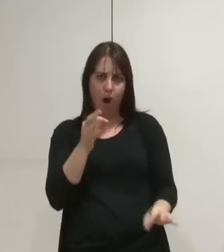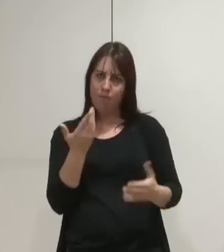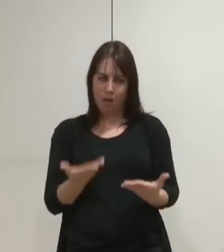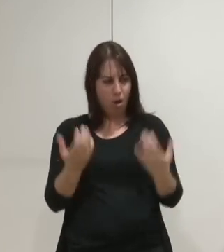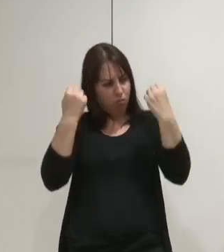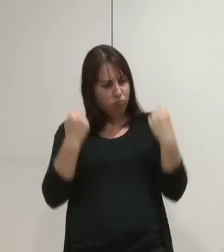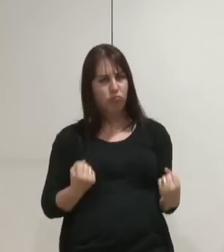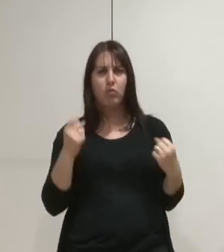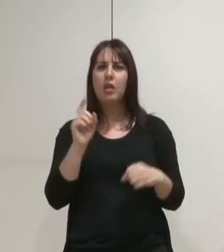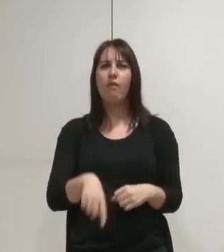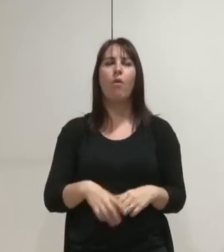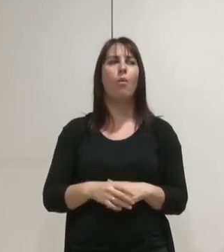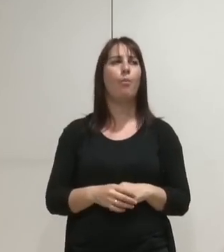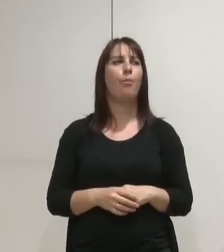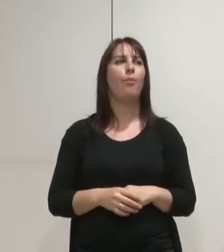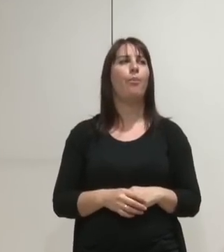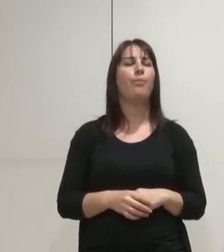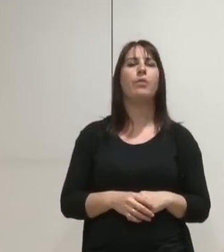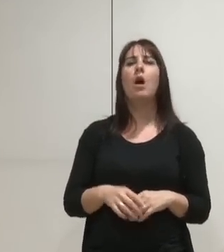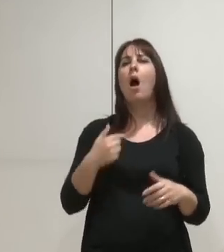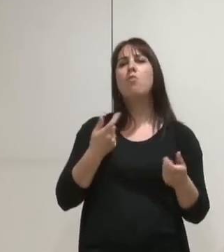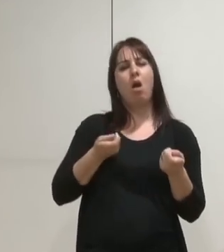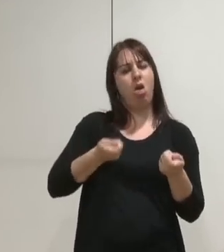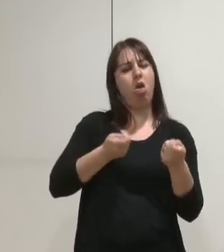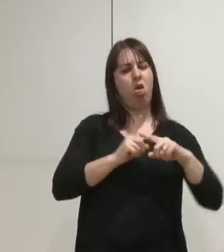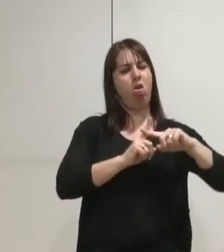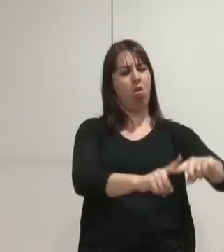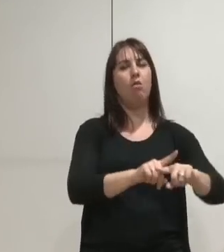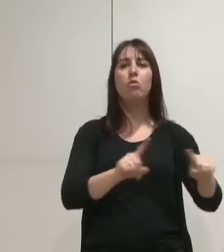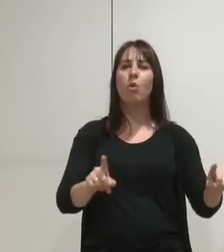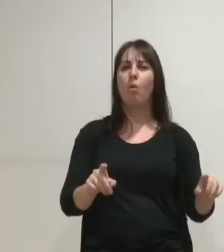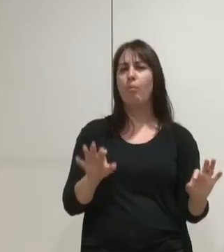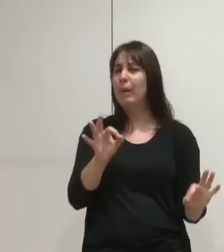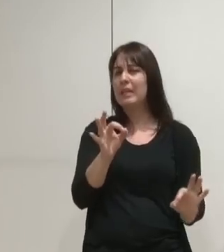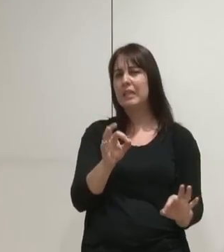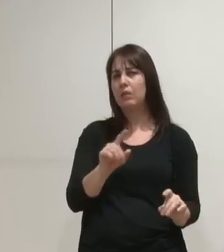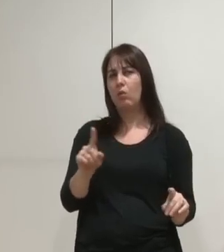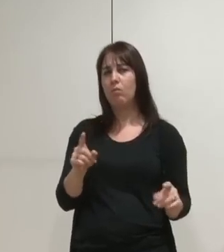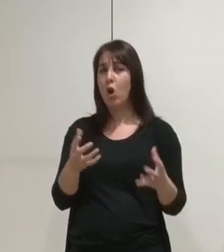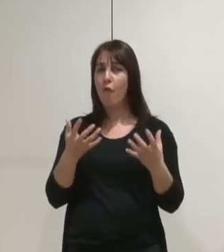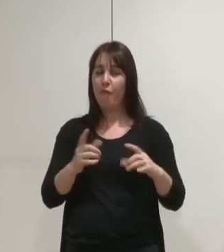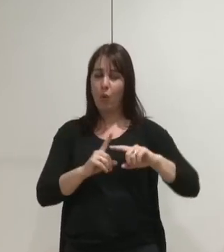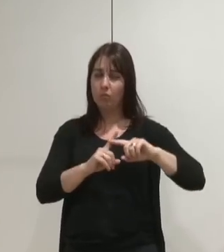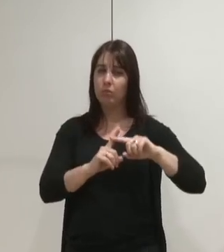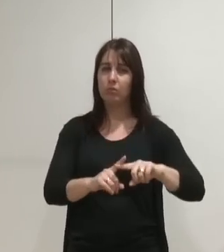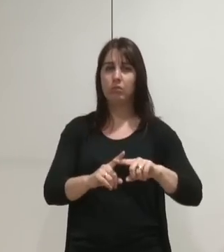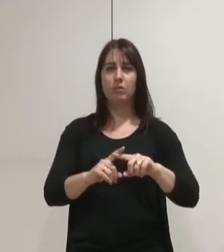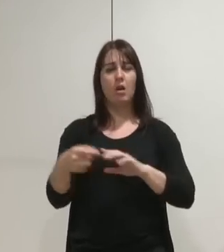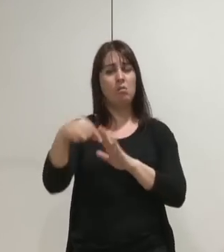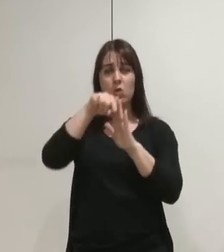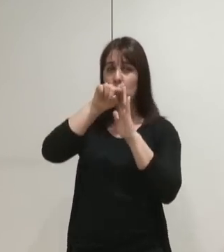qui plusit je je n'insistais pas là-dessus précisément j'insistais essentiellement sur les conditions dans